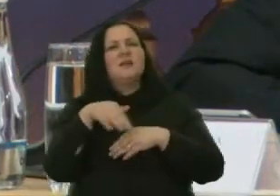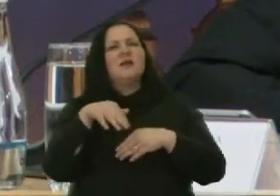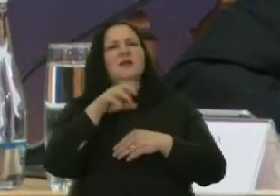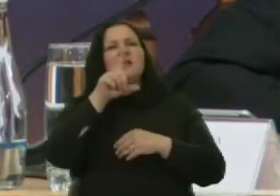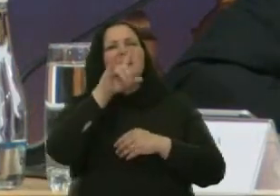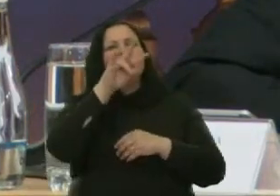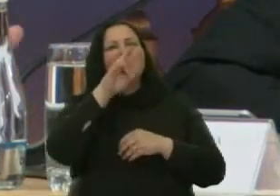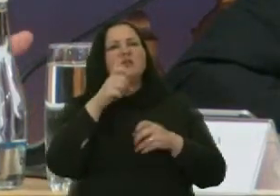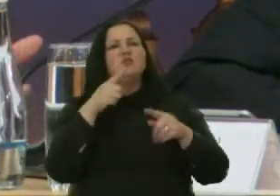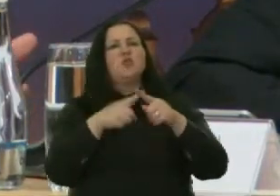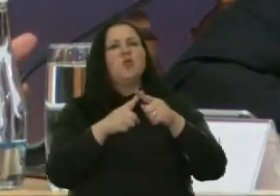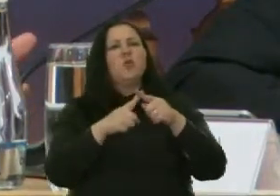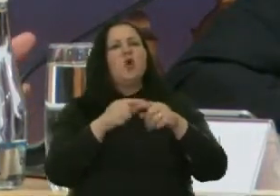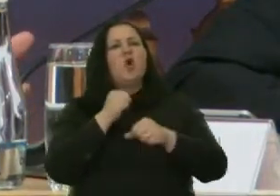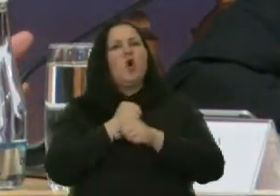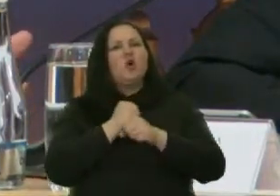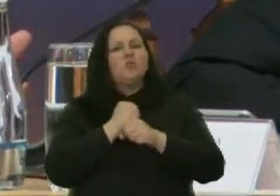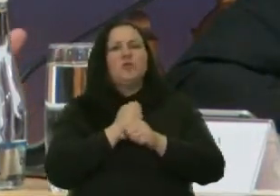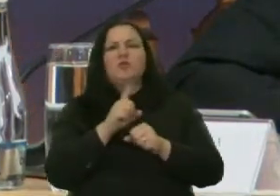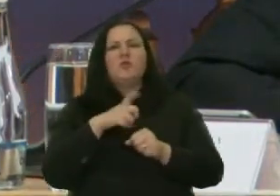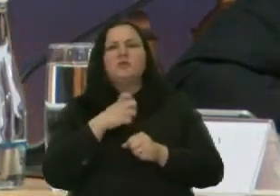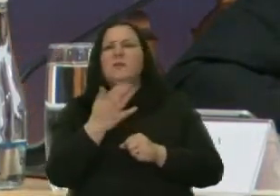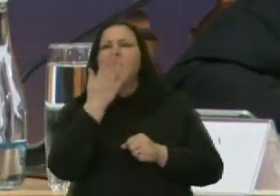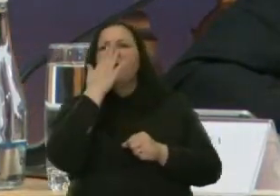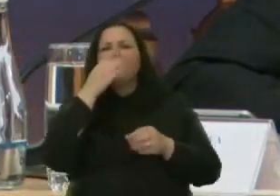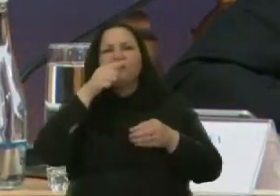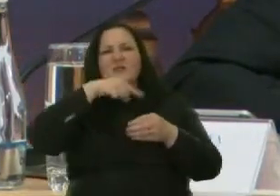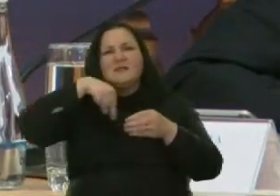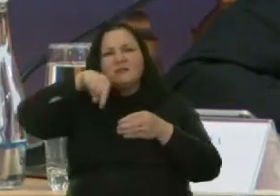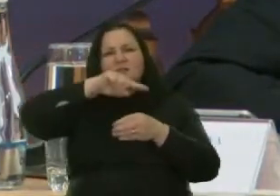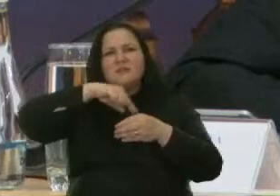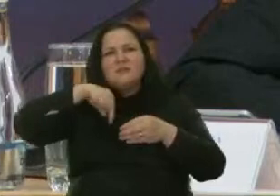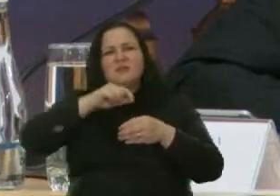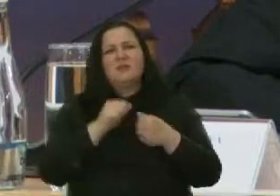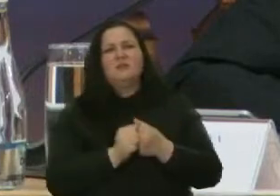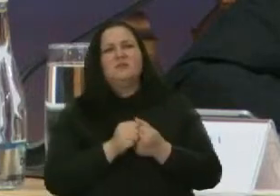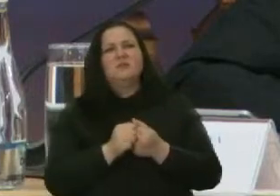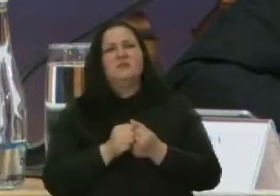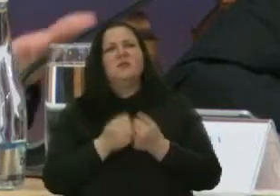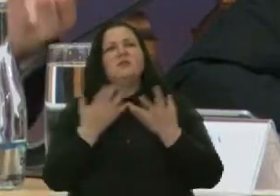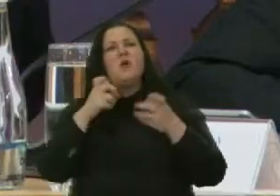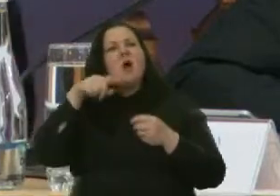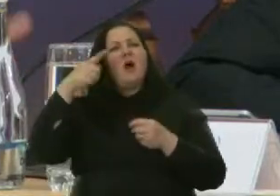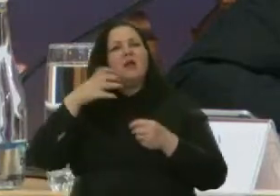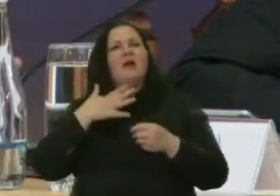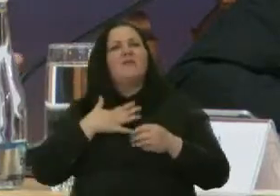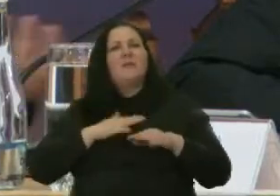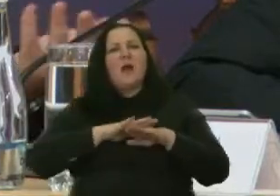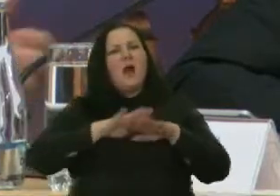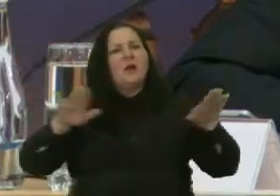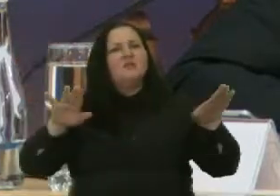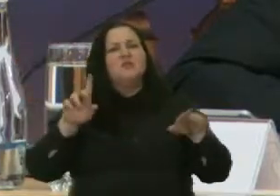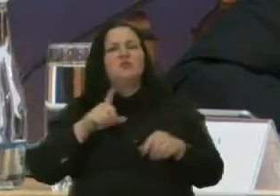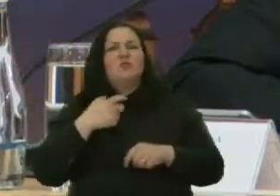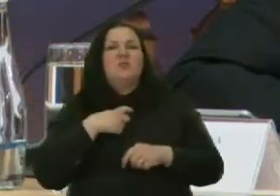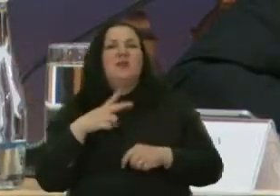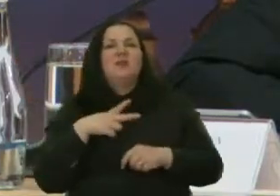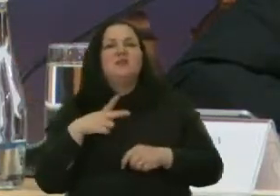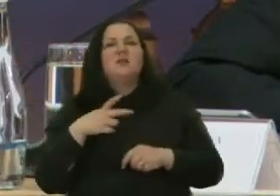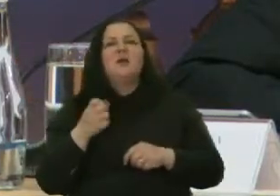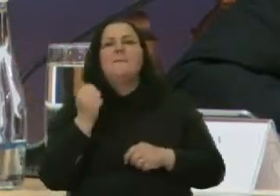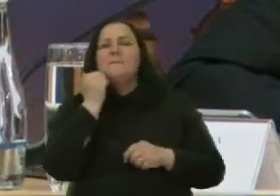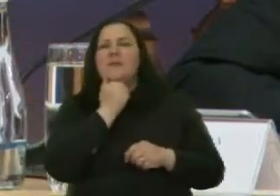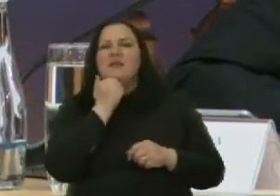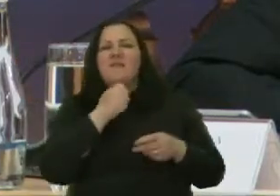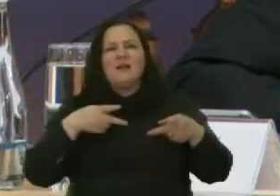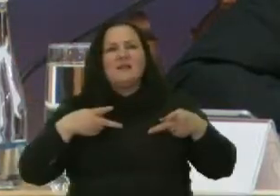s giratoriu potrivit părerii specialiștilor iar unele stâns pe care le cere să le asfaltăm sunt private și nu sunt publice în măsura în care le predau Domeniului Public Categoric